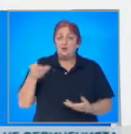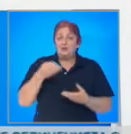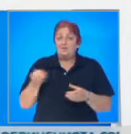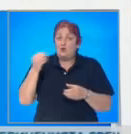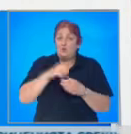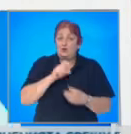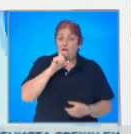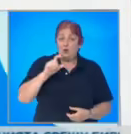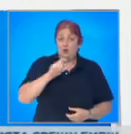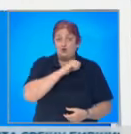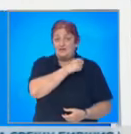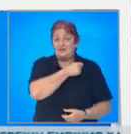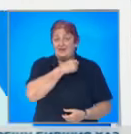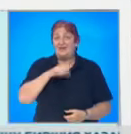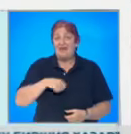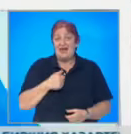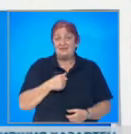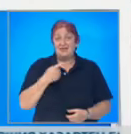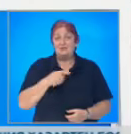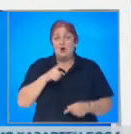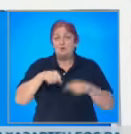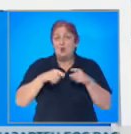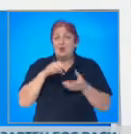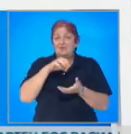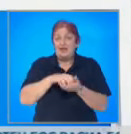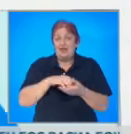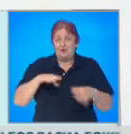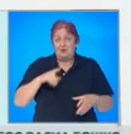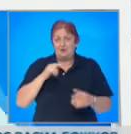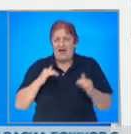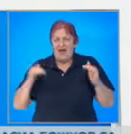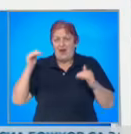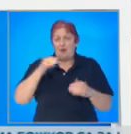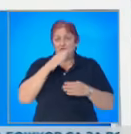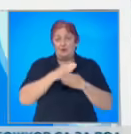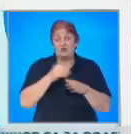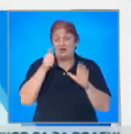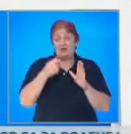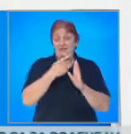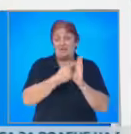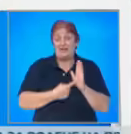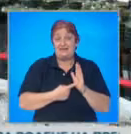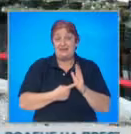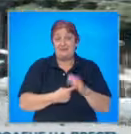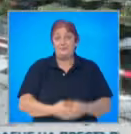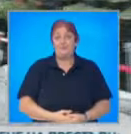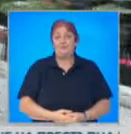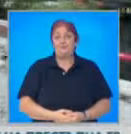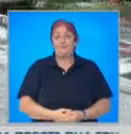доставени допълнително дози от ваксината на Янсен. Според мобилния екип в града това е рекорд за последните 6 месеца.